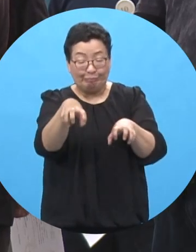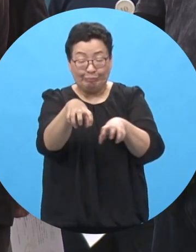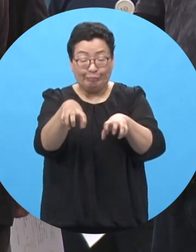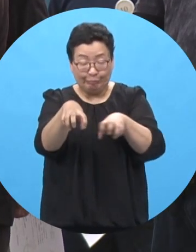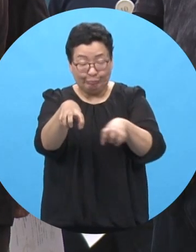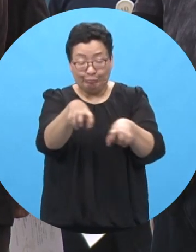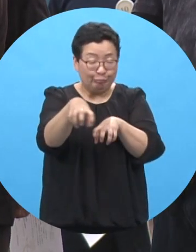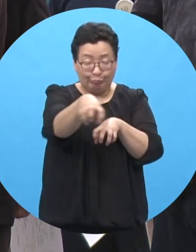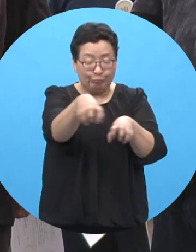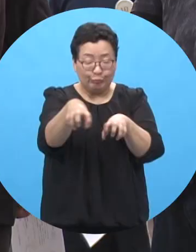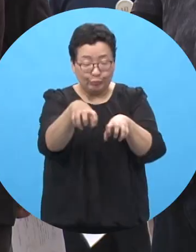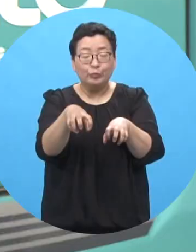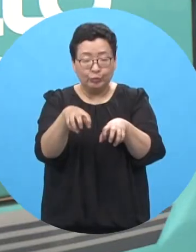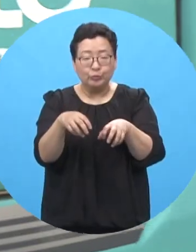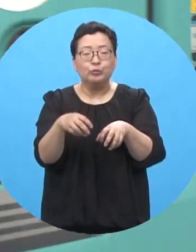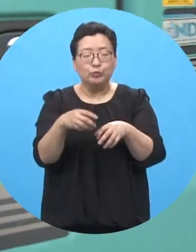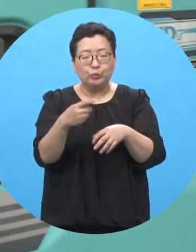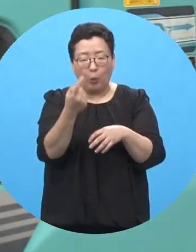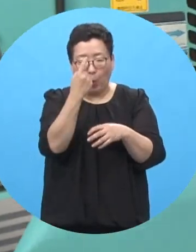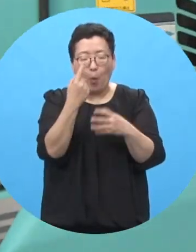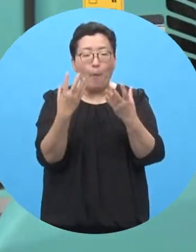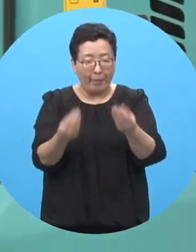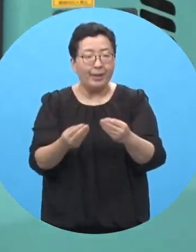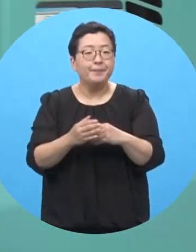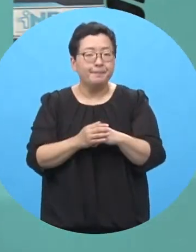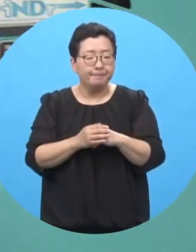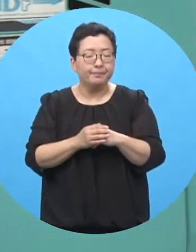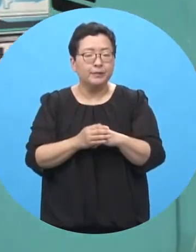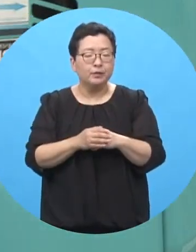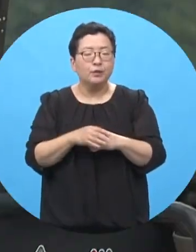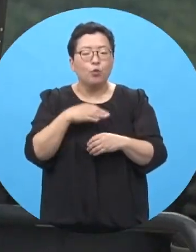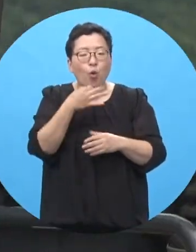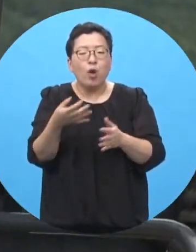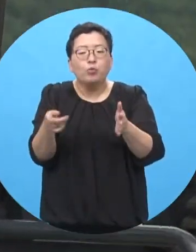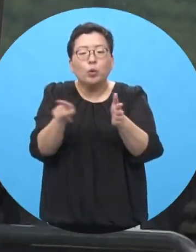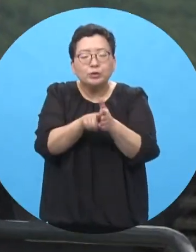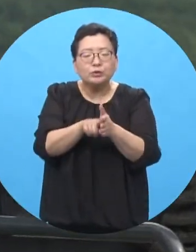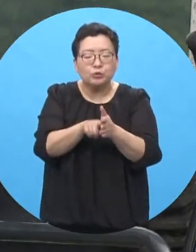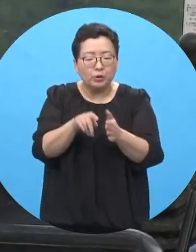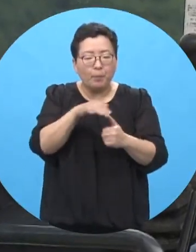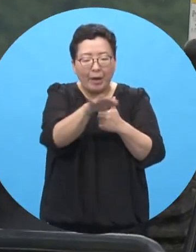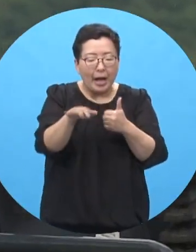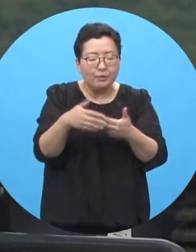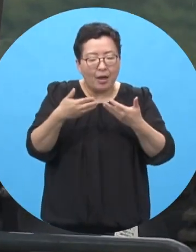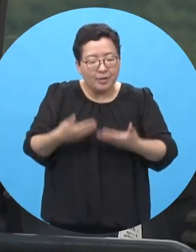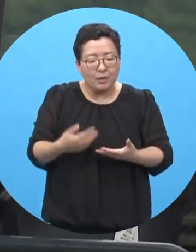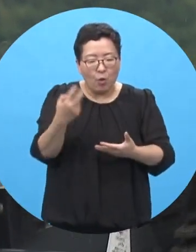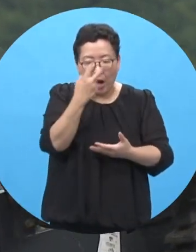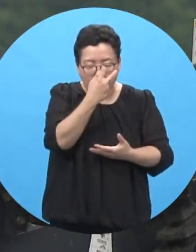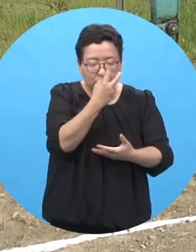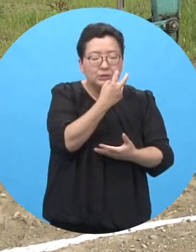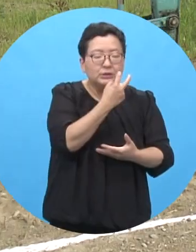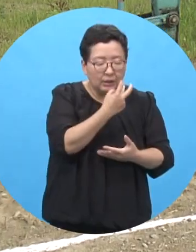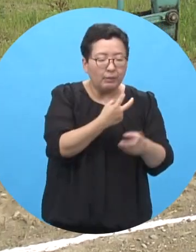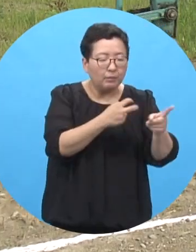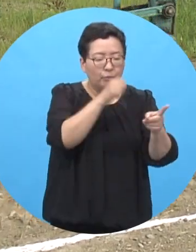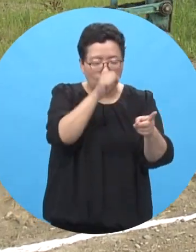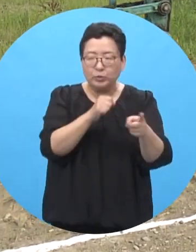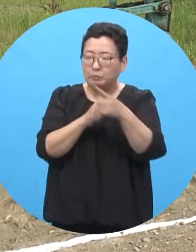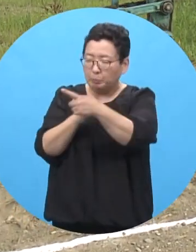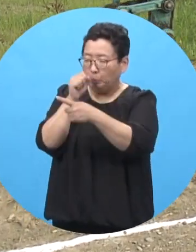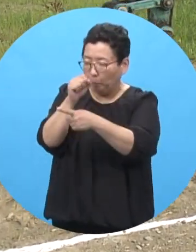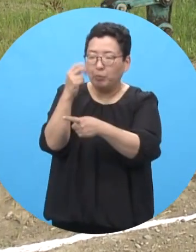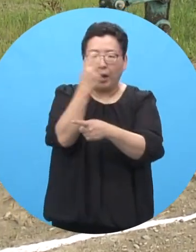講習が行われました。受講者は声を出し、周囲の安全を確認しながら機械を操作します